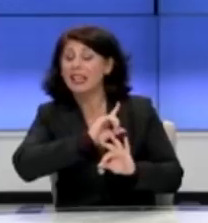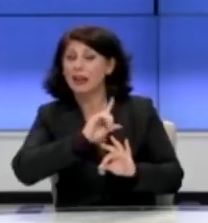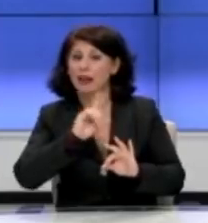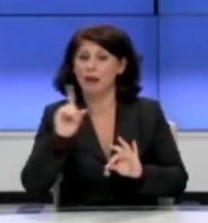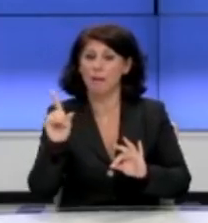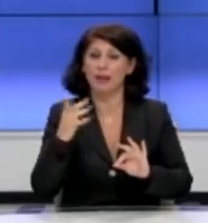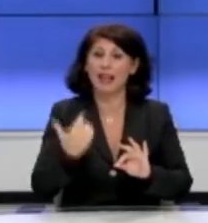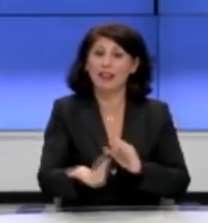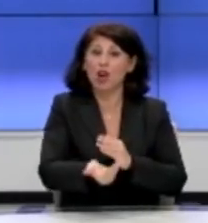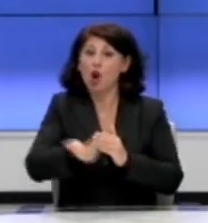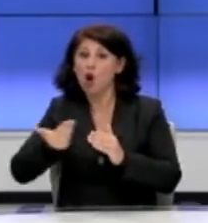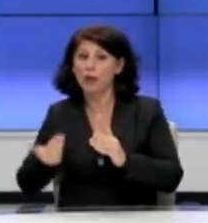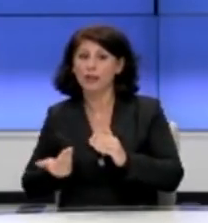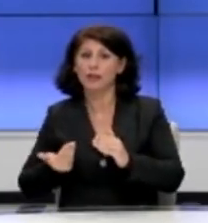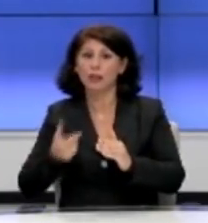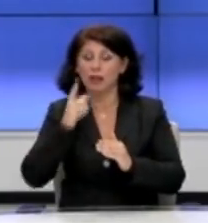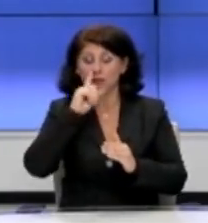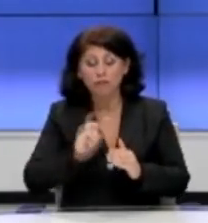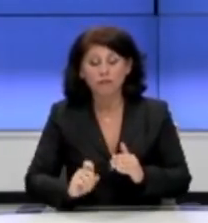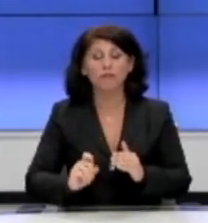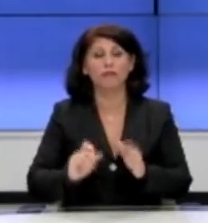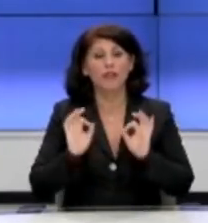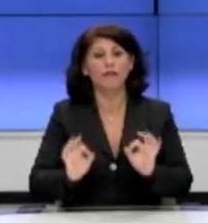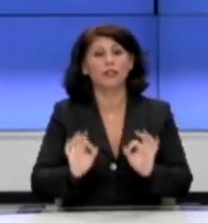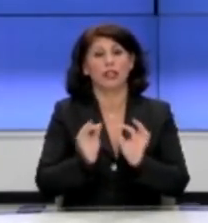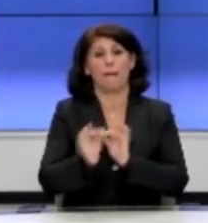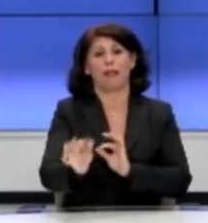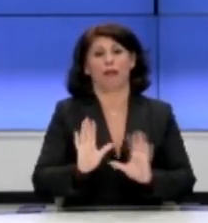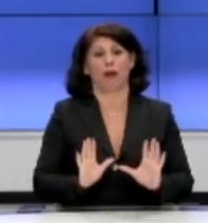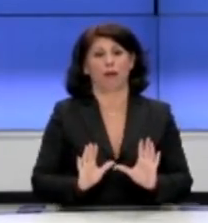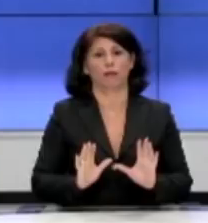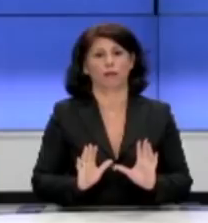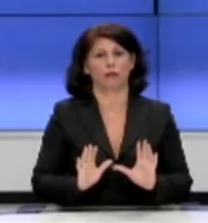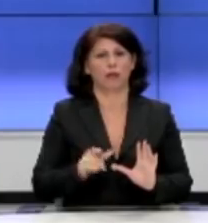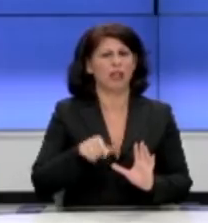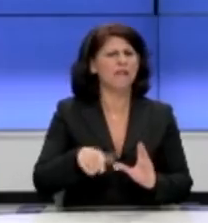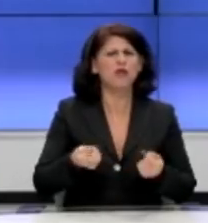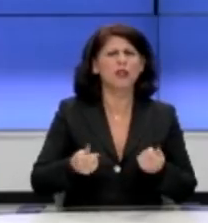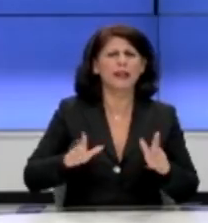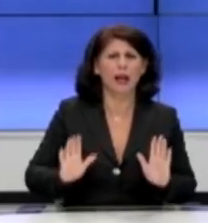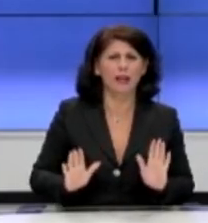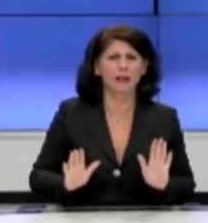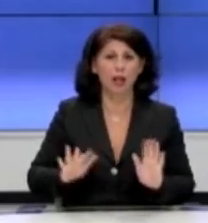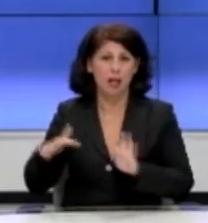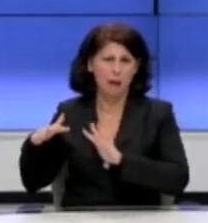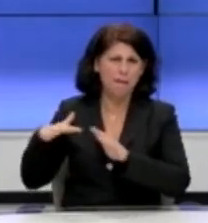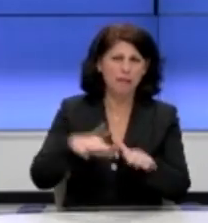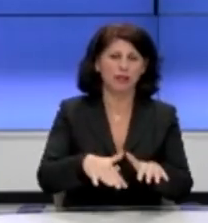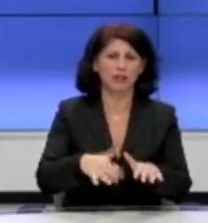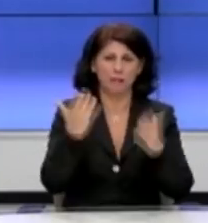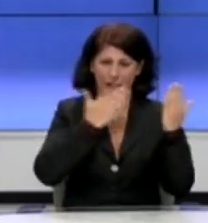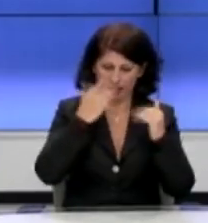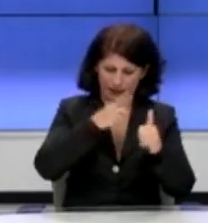πάρετε έγκαιρα τα αναγκαία και αυτονόητα μέτρα. Αντί για αυτό τι κάνατε, επιτεθήκατε